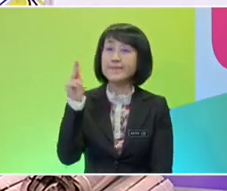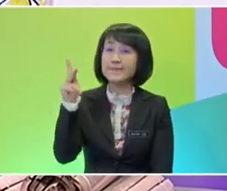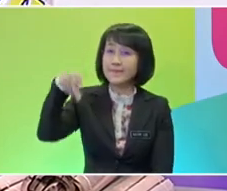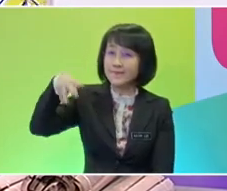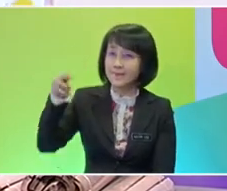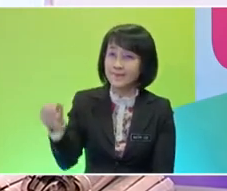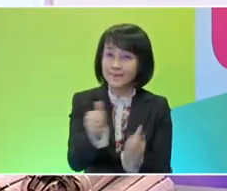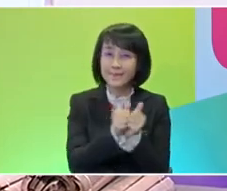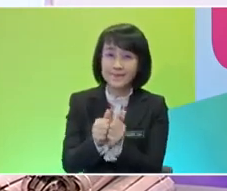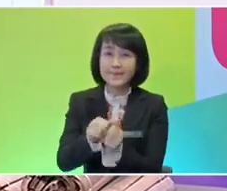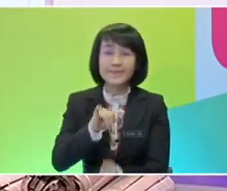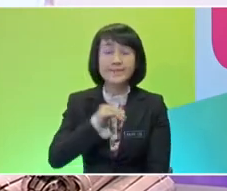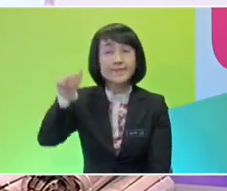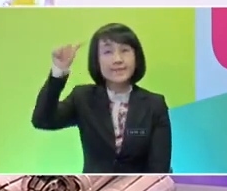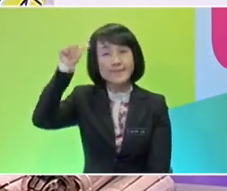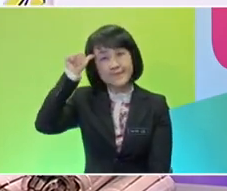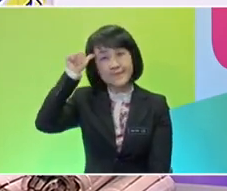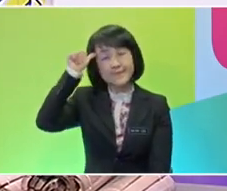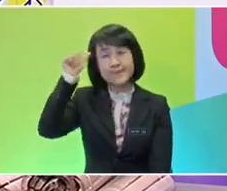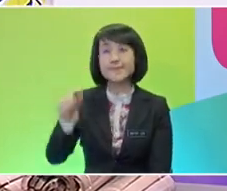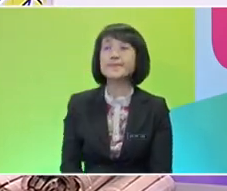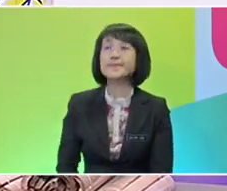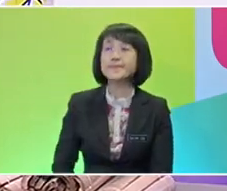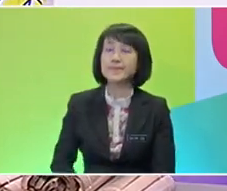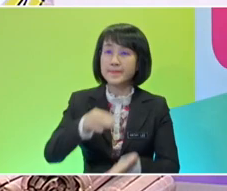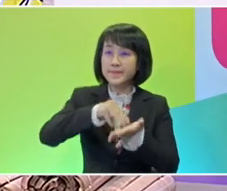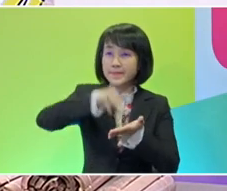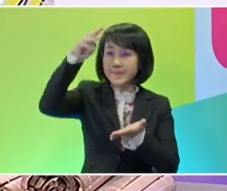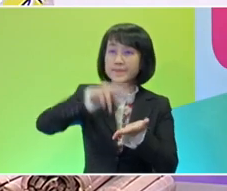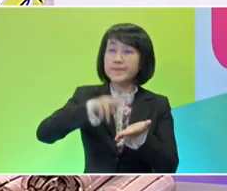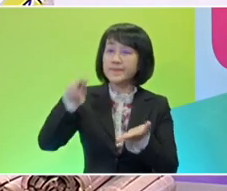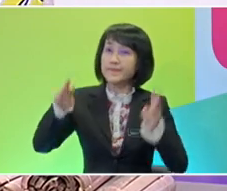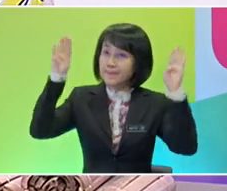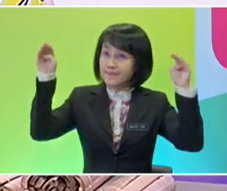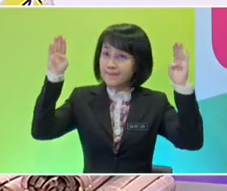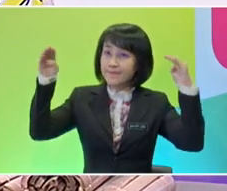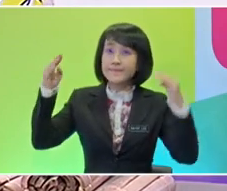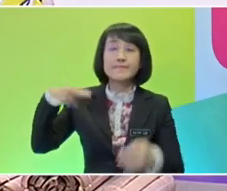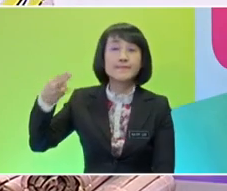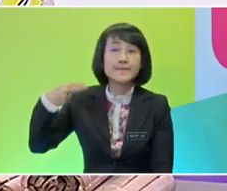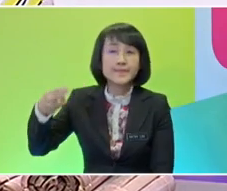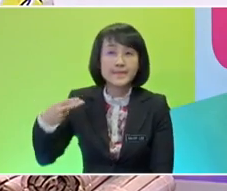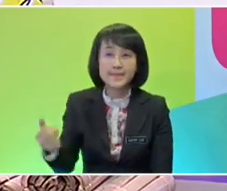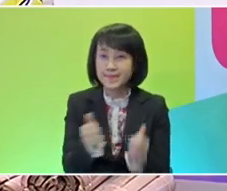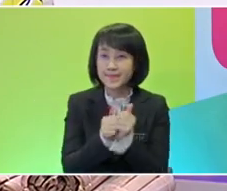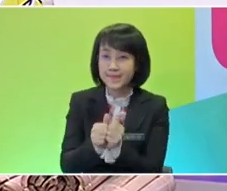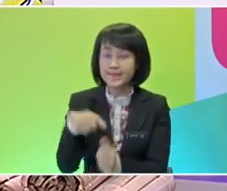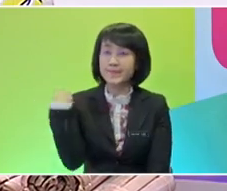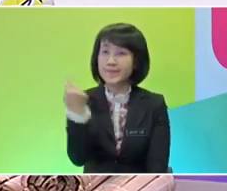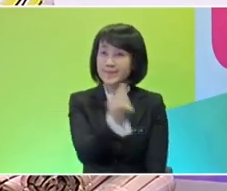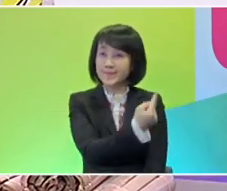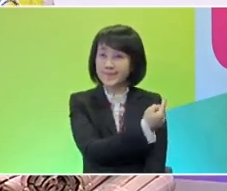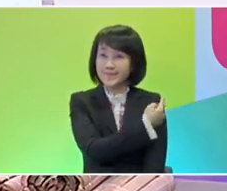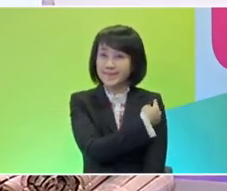saya pada hari ini dalam slot mendengar rendah dalam mata pelajaran sejarah dan bersama dengan kita Pada hari ini